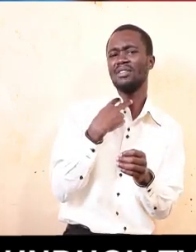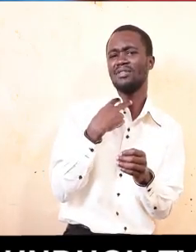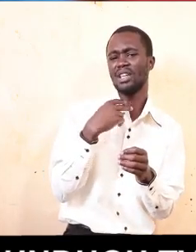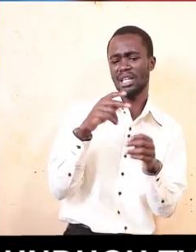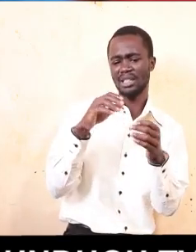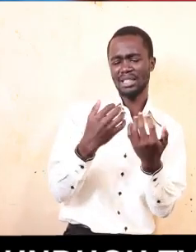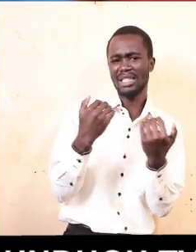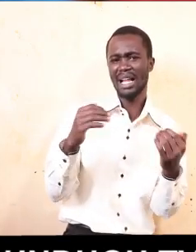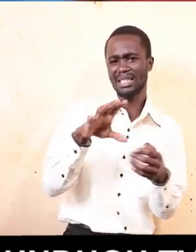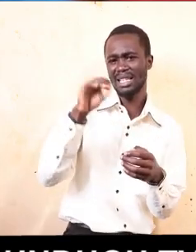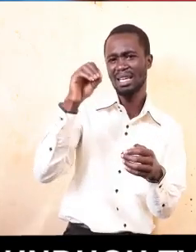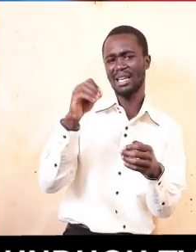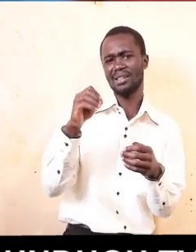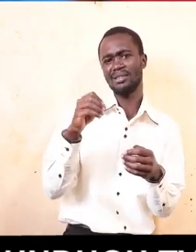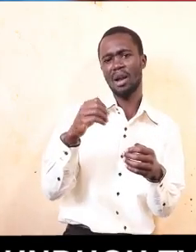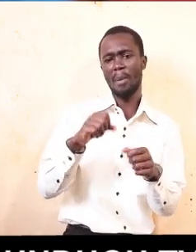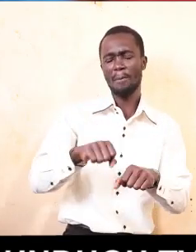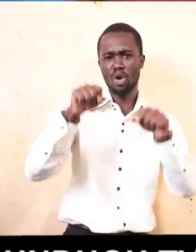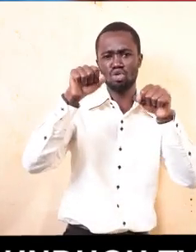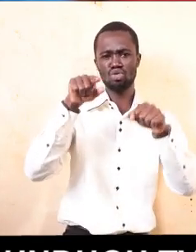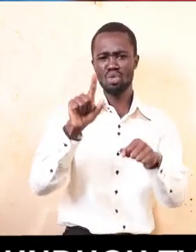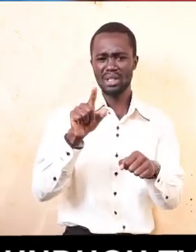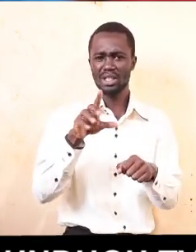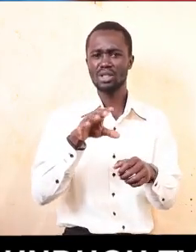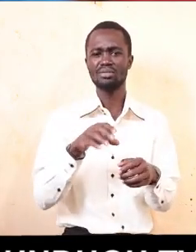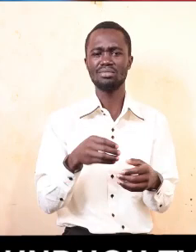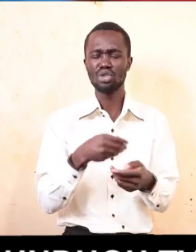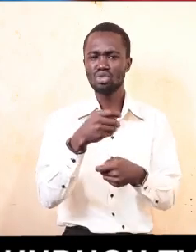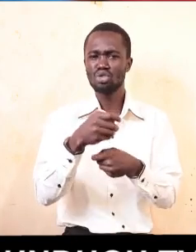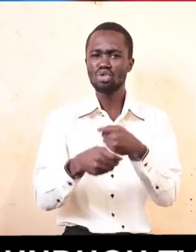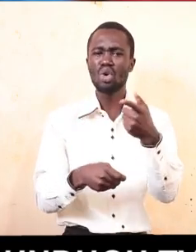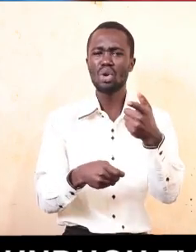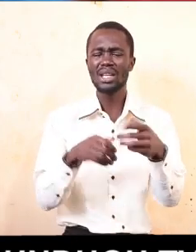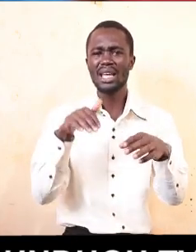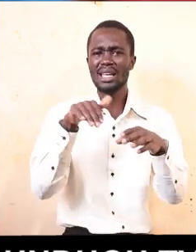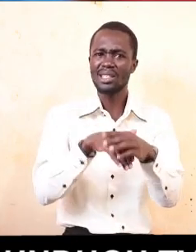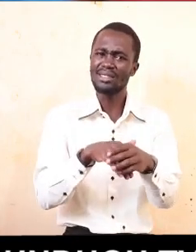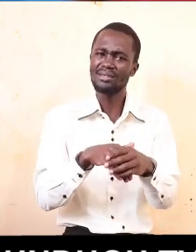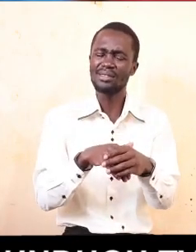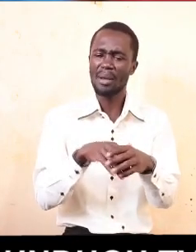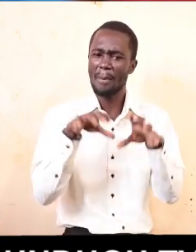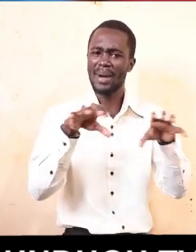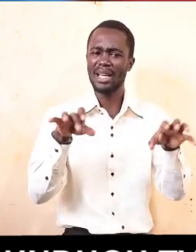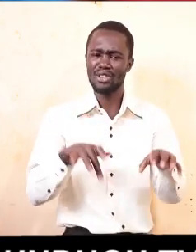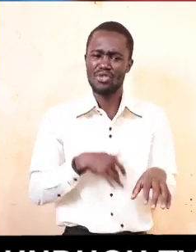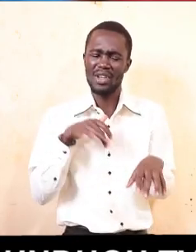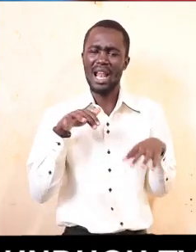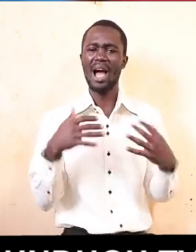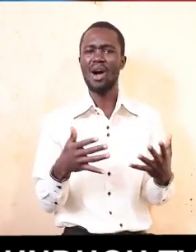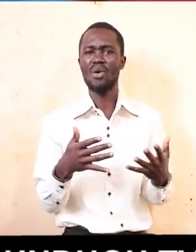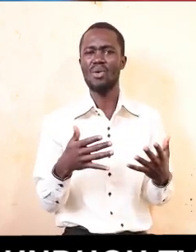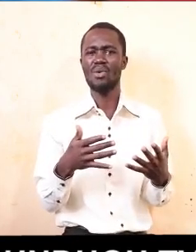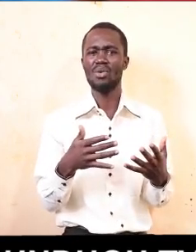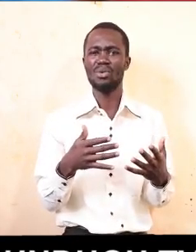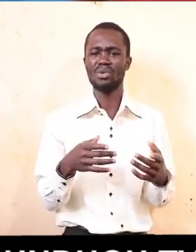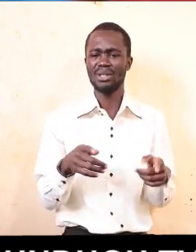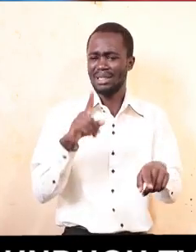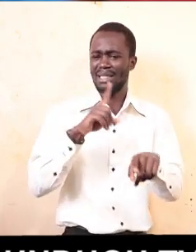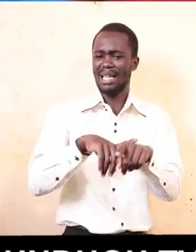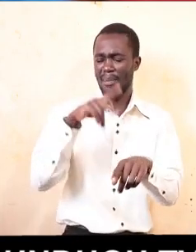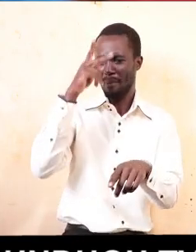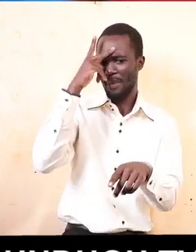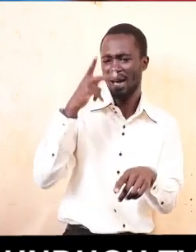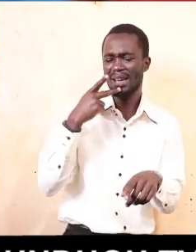na anampeleka sokoni, anamusa kwa mnanda kuwa mtumwa. Na hiyo basi, wewe ukiwa mzazi na